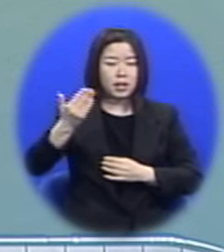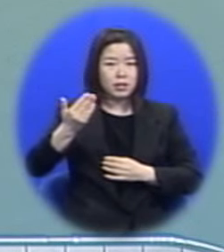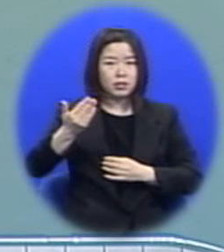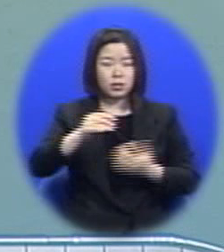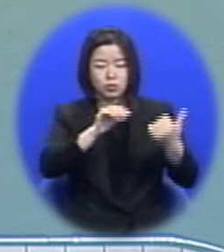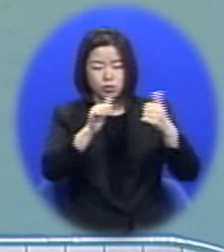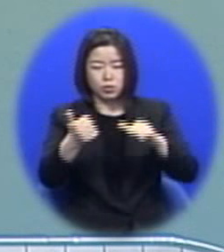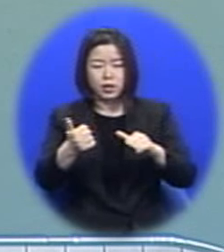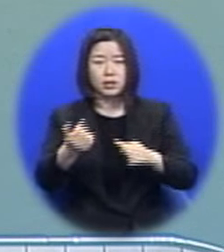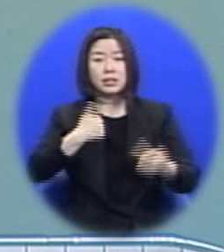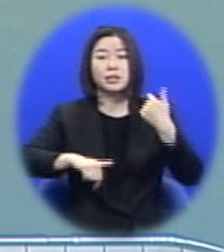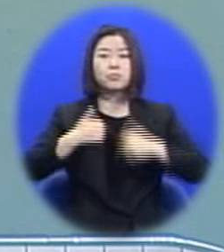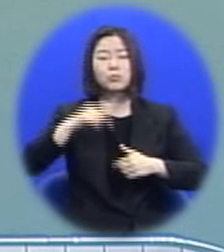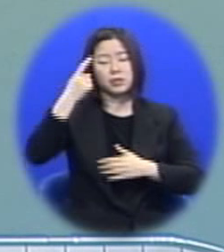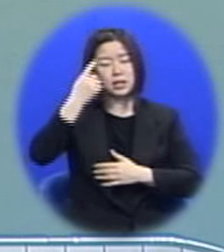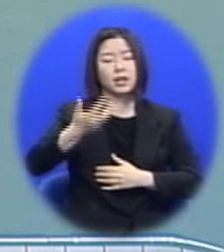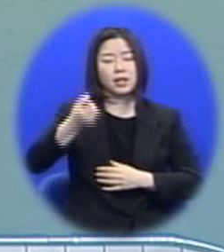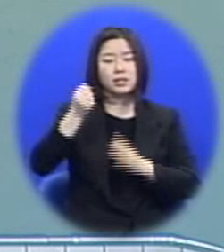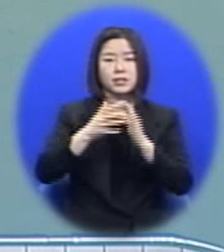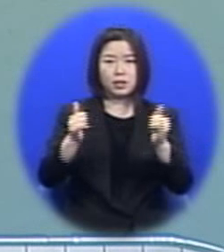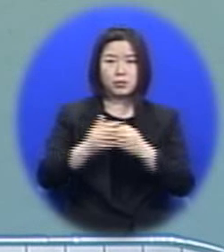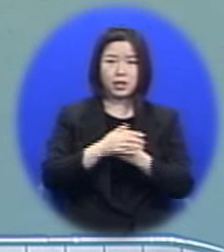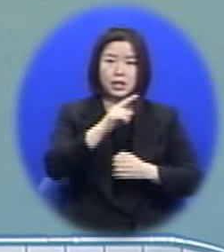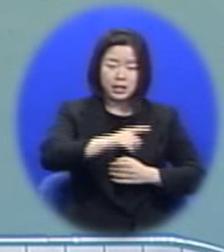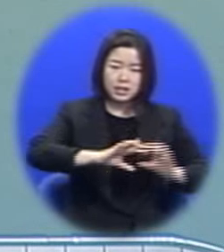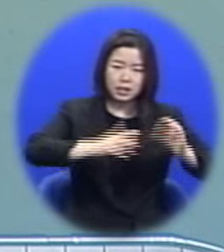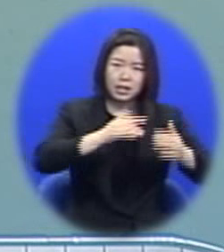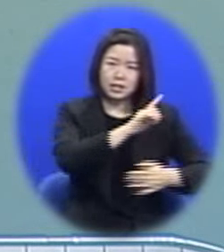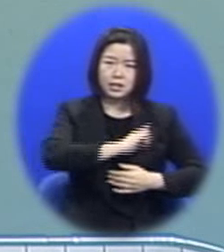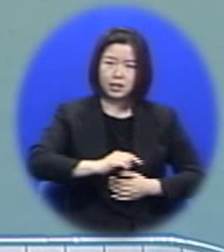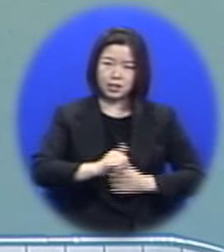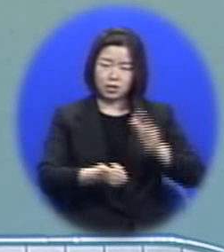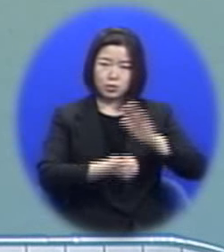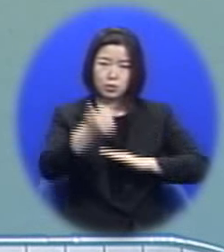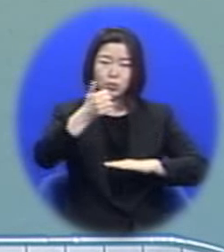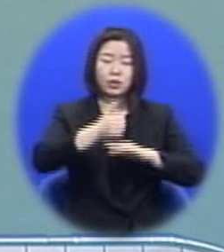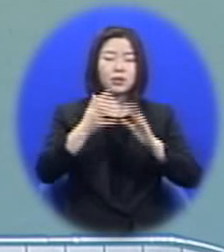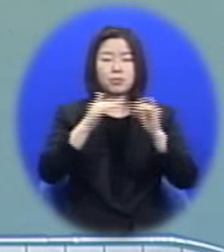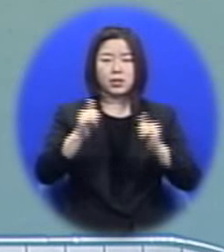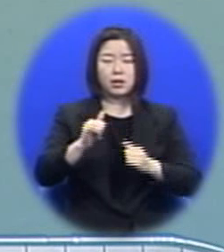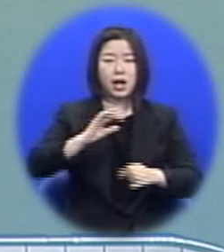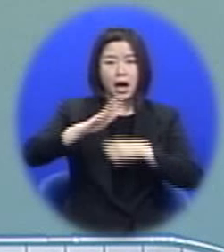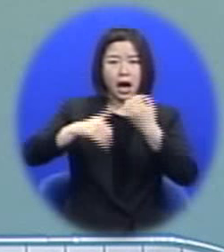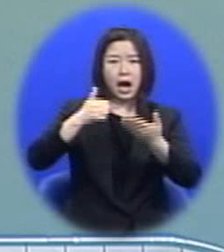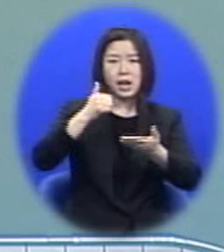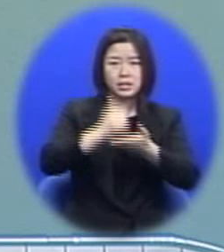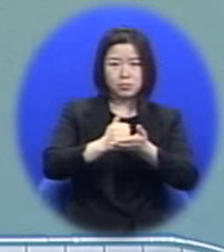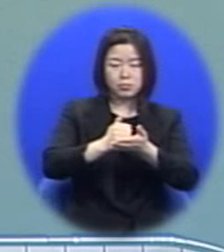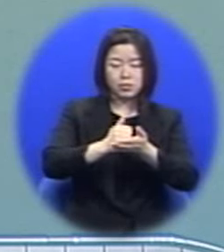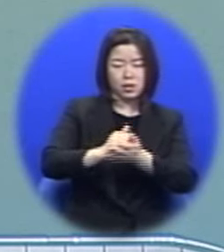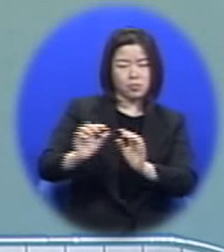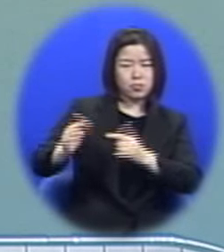이 세상에서 큰 죄가 두 가지가 있다. 하나는 하나님을 부인하는 것이고 두 번째가 불효다.